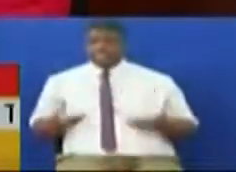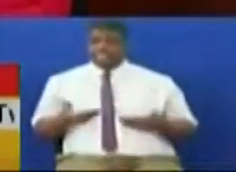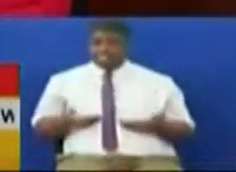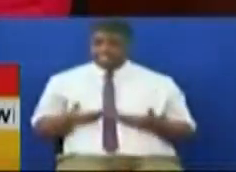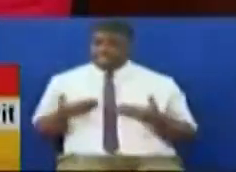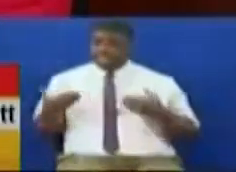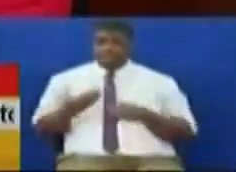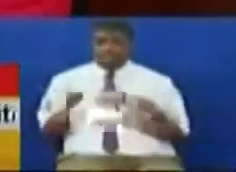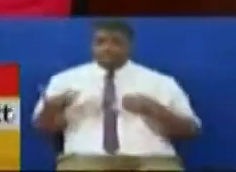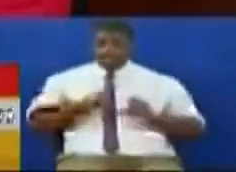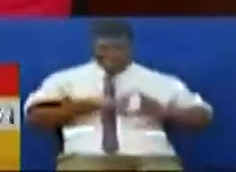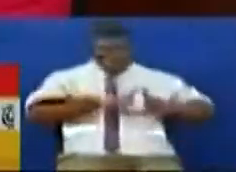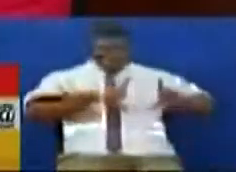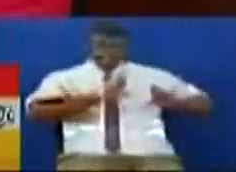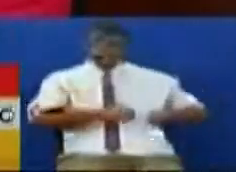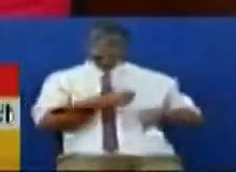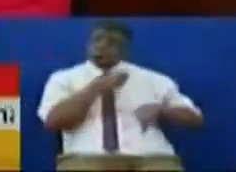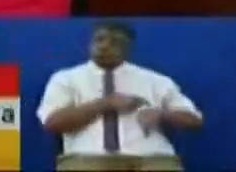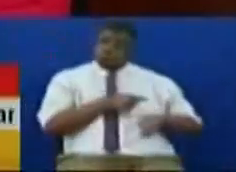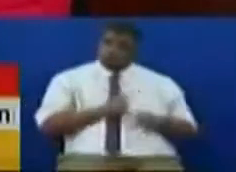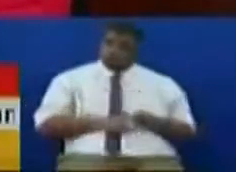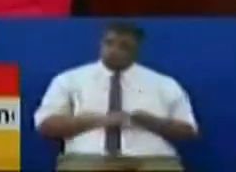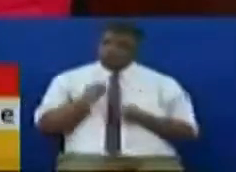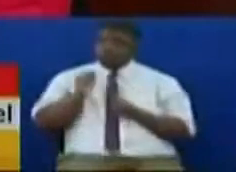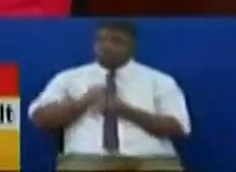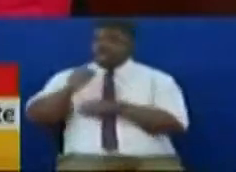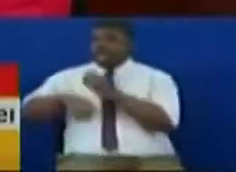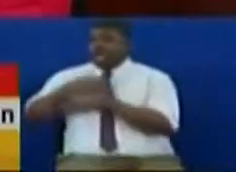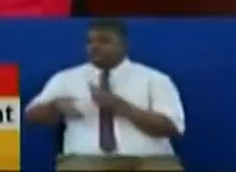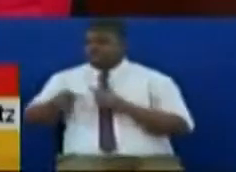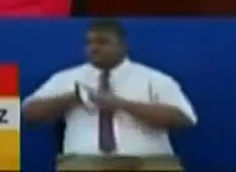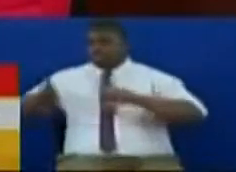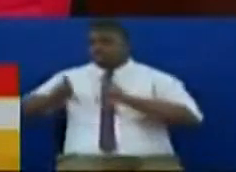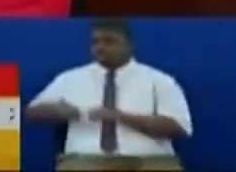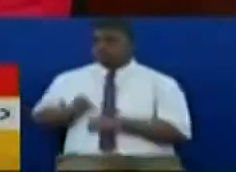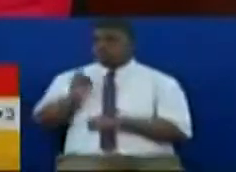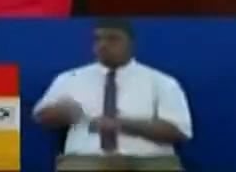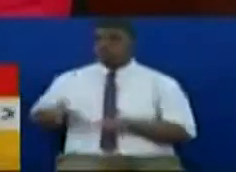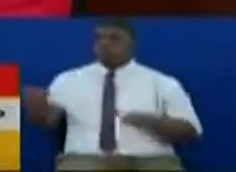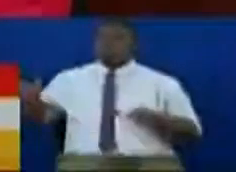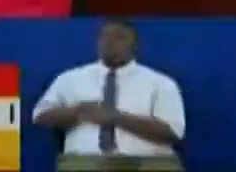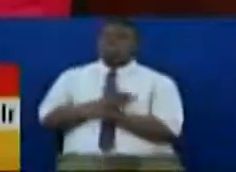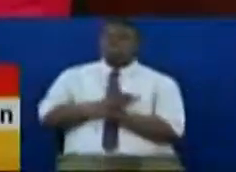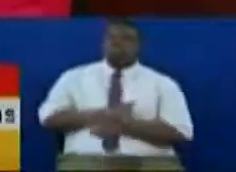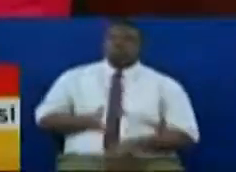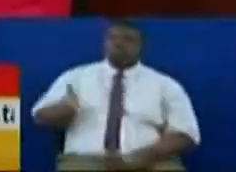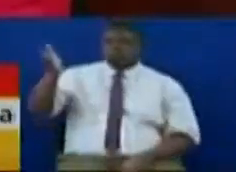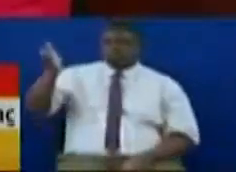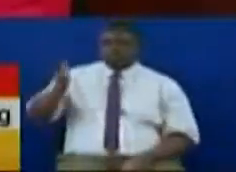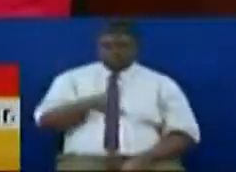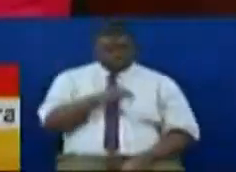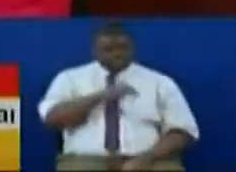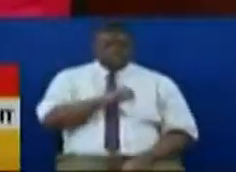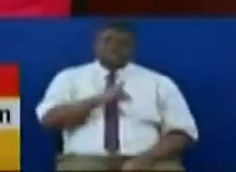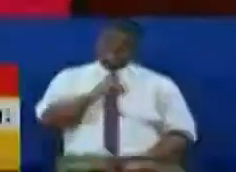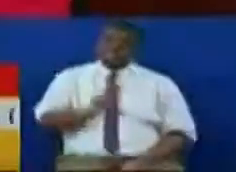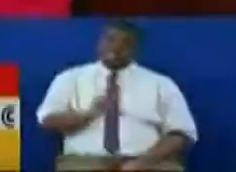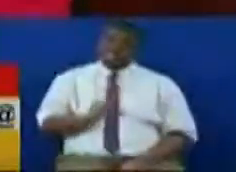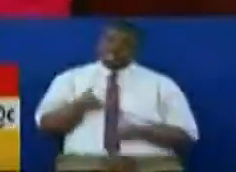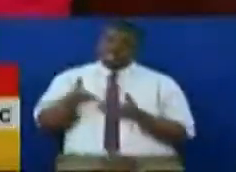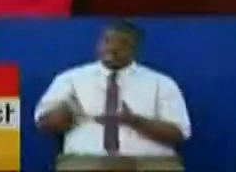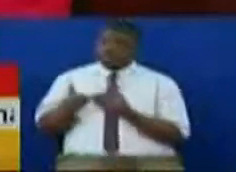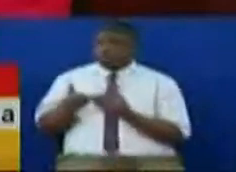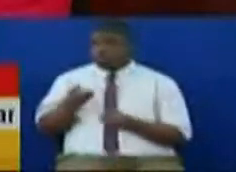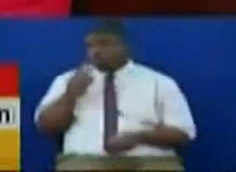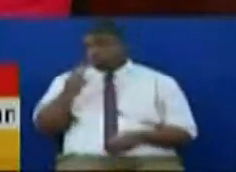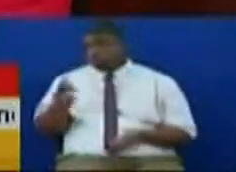kupata vitambulisho kwa wakati, ayo malighafi ya vitambulisho yapo yamejazana pale kwenye godown la NIDA. Ukienda leo navongea